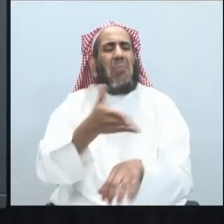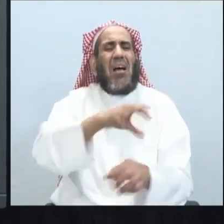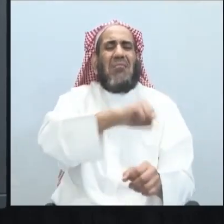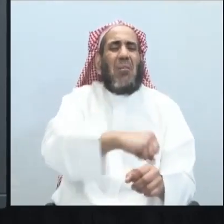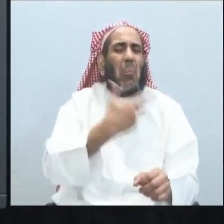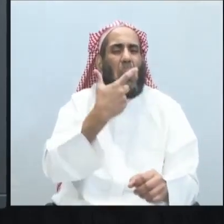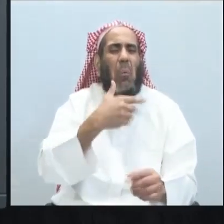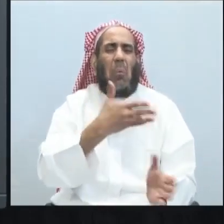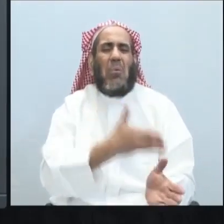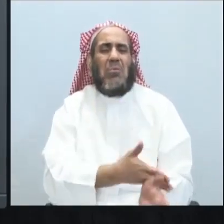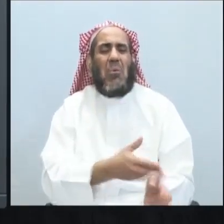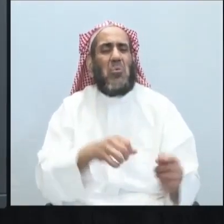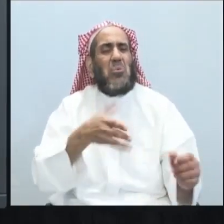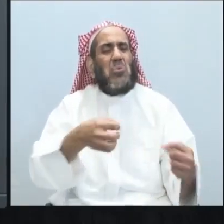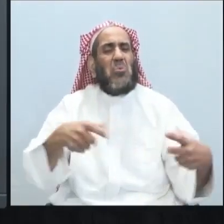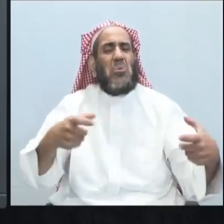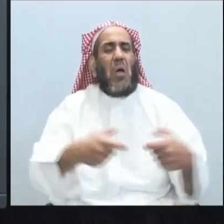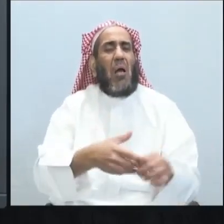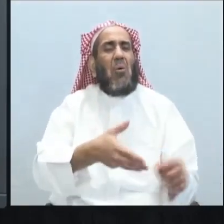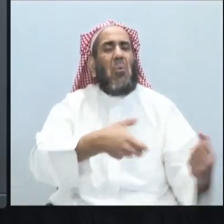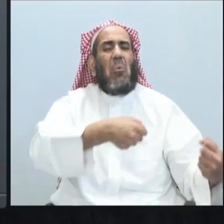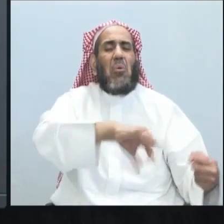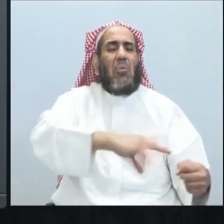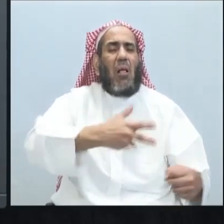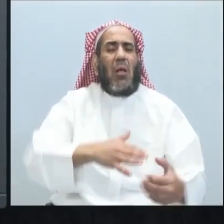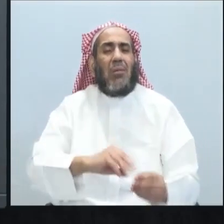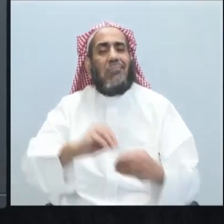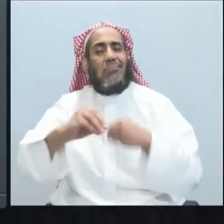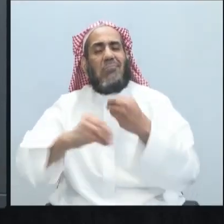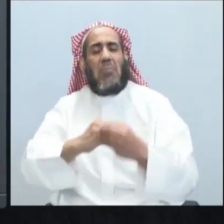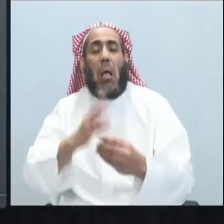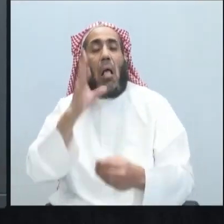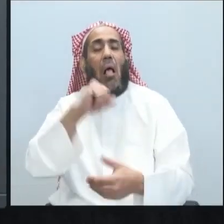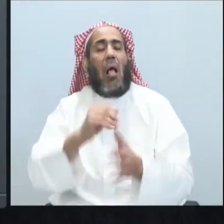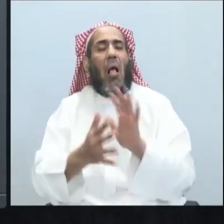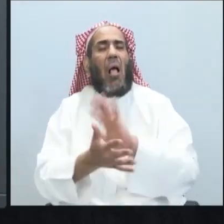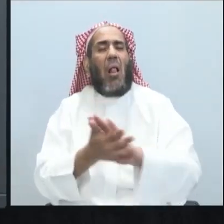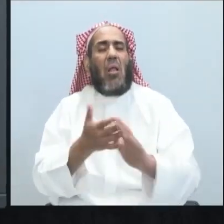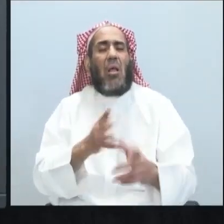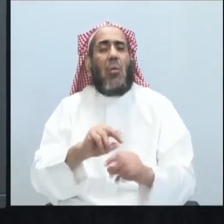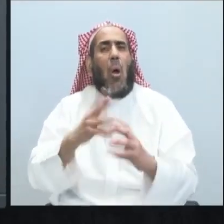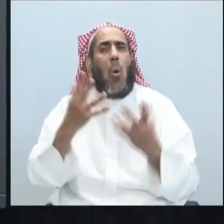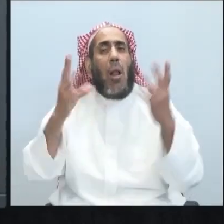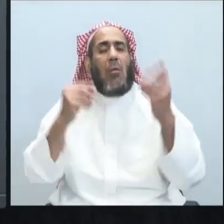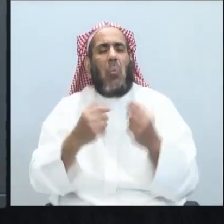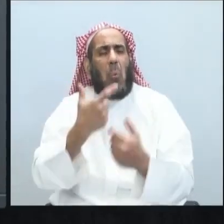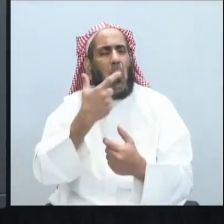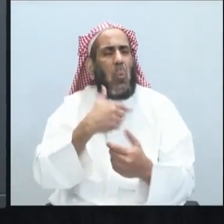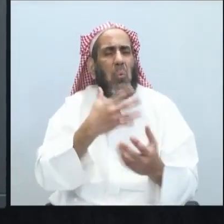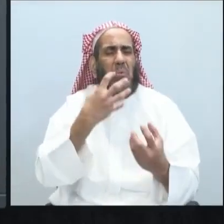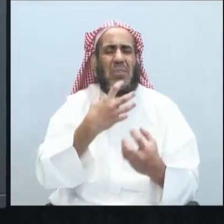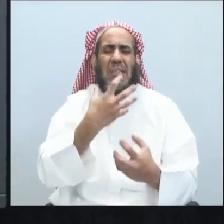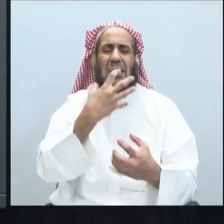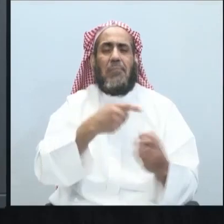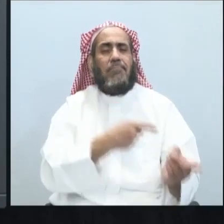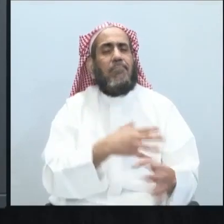للحزن او اجتماع الحزن او الاحزان اصبح خاليا من الاثر وكان فيه اناس يعني حزينين من الحزن يكون